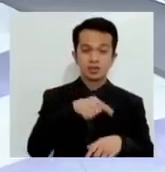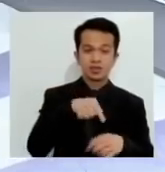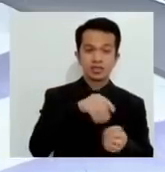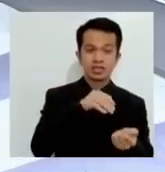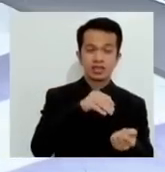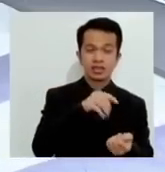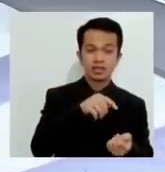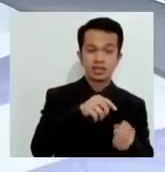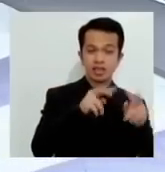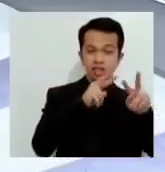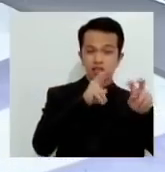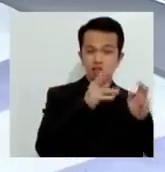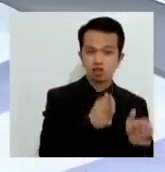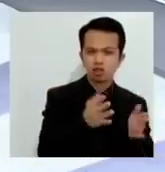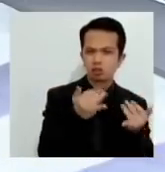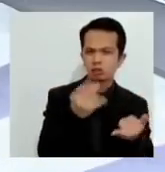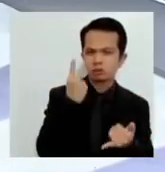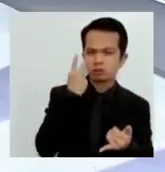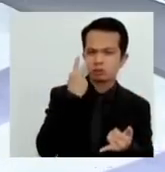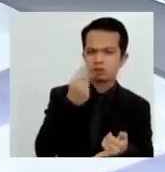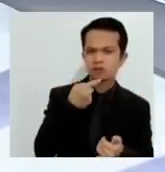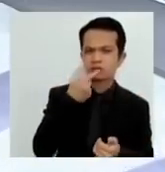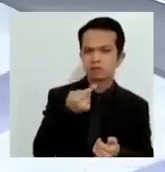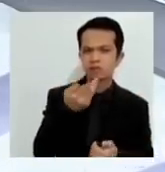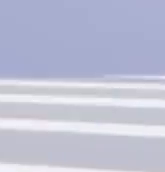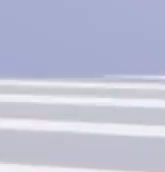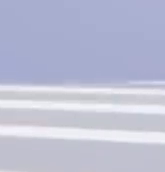islang ito, ating saksihan.